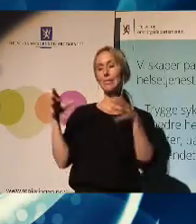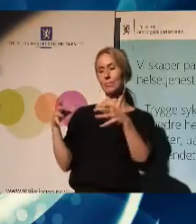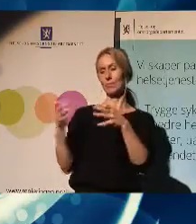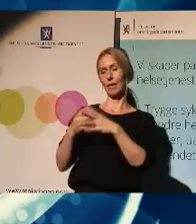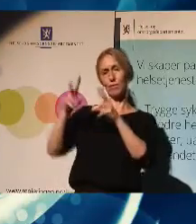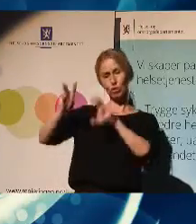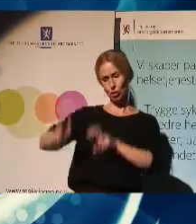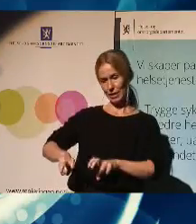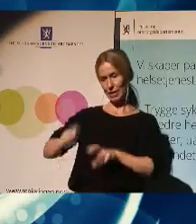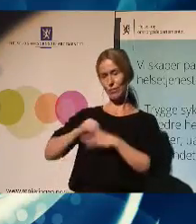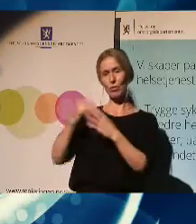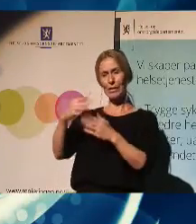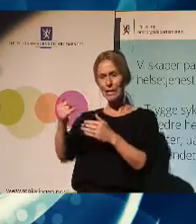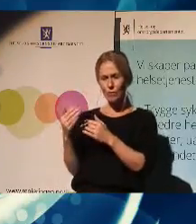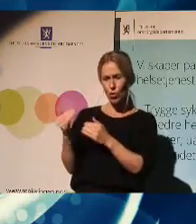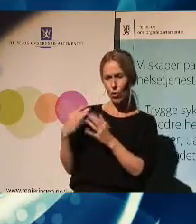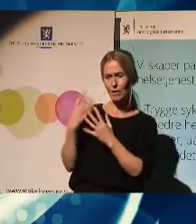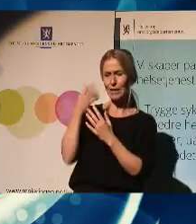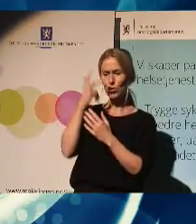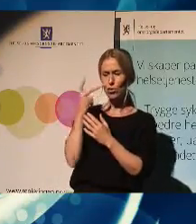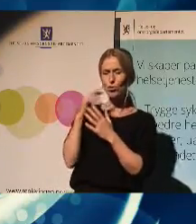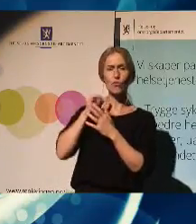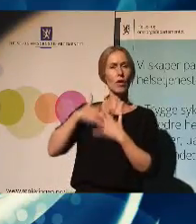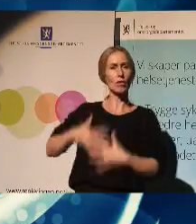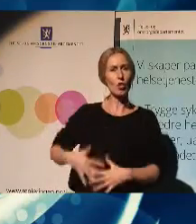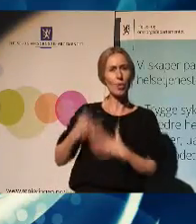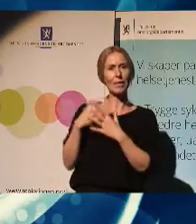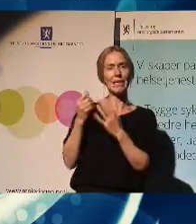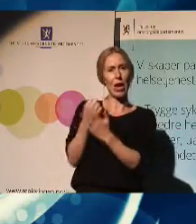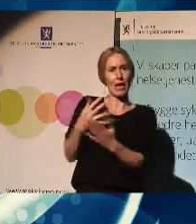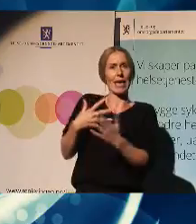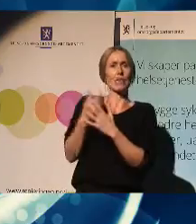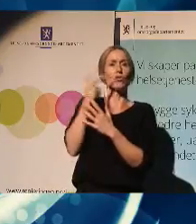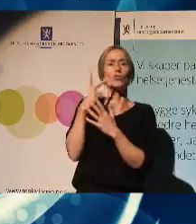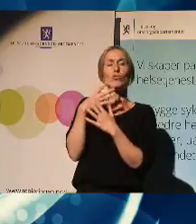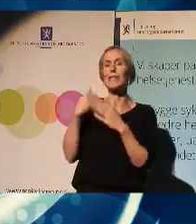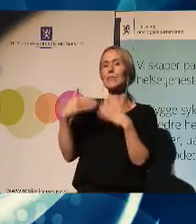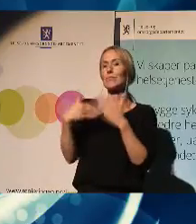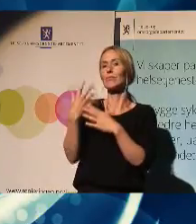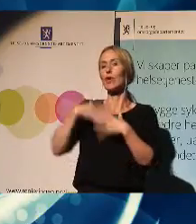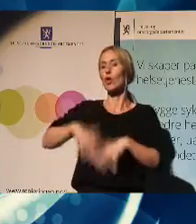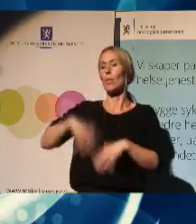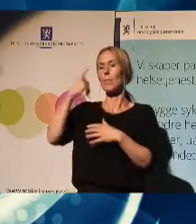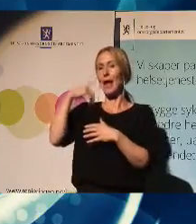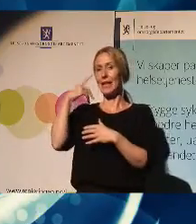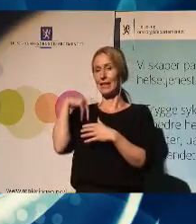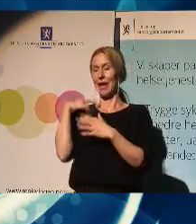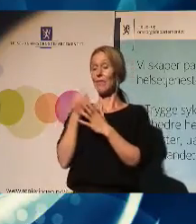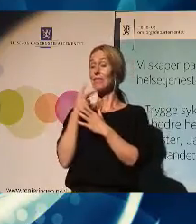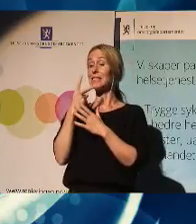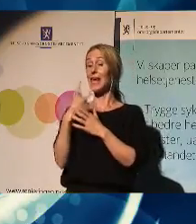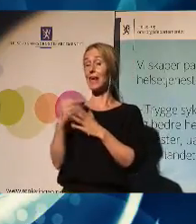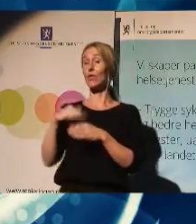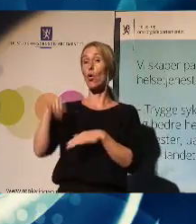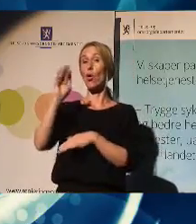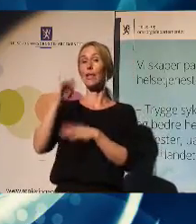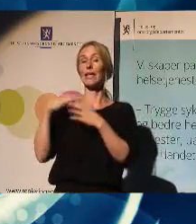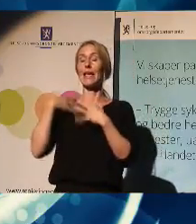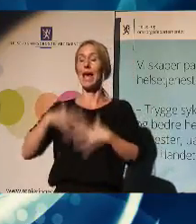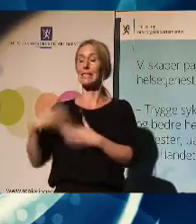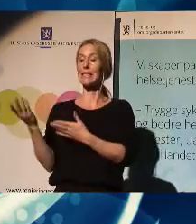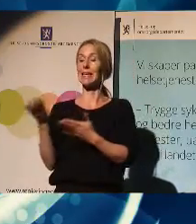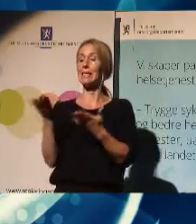til rus og hvordan kroppen reagerer på alkohol ettersom vi blir eldre. Det har vært en økning i helsetjenester til